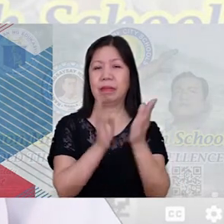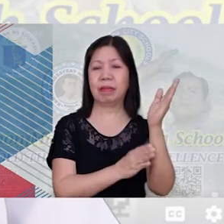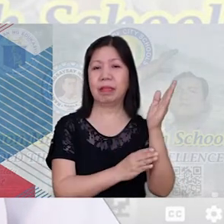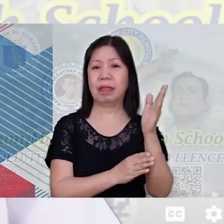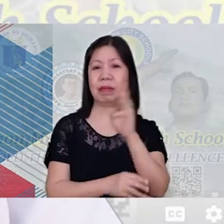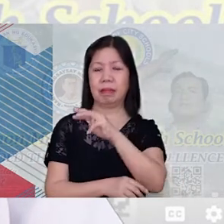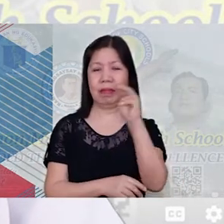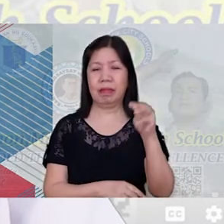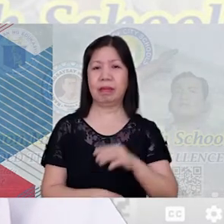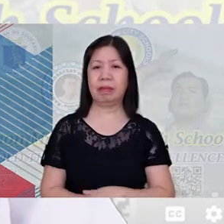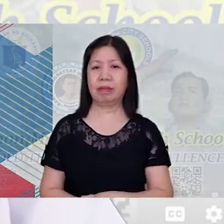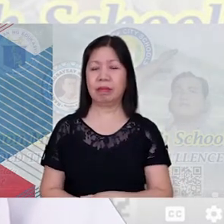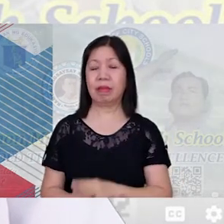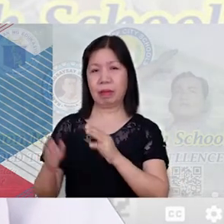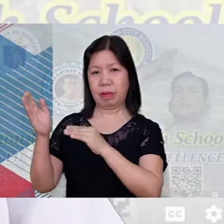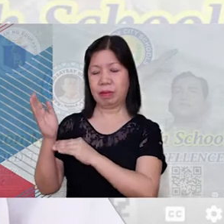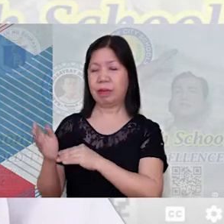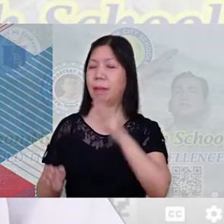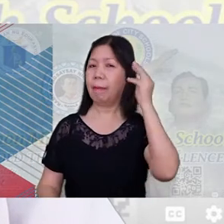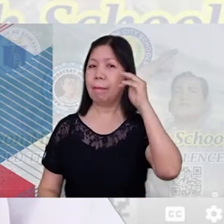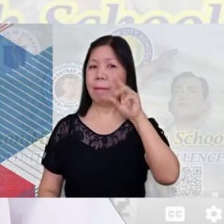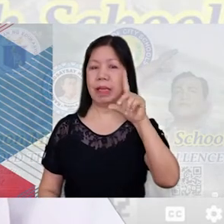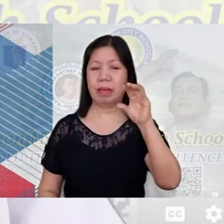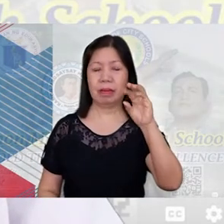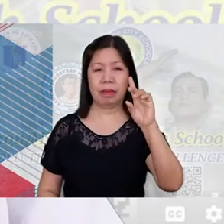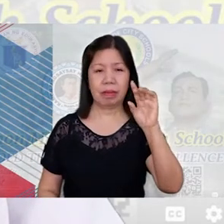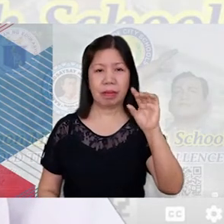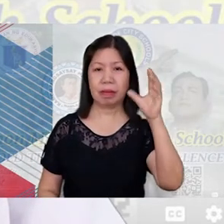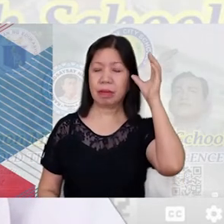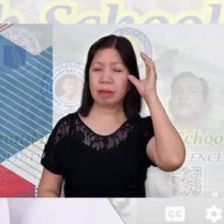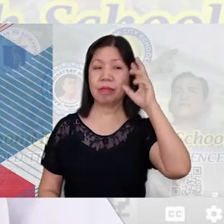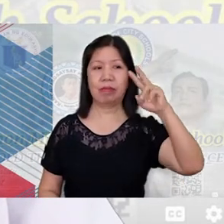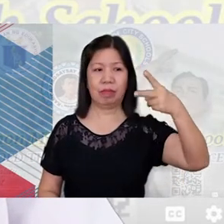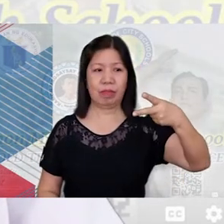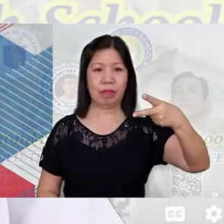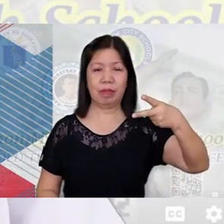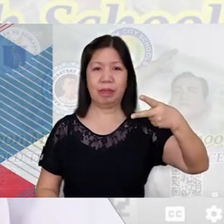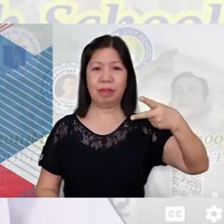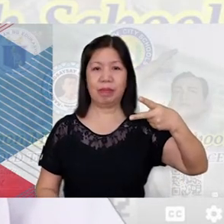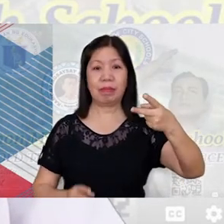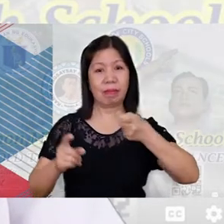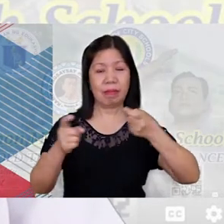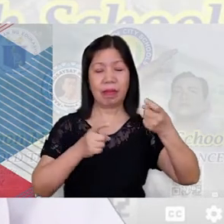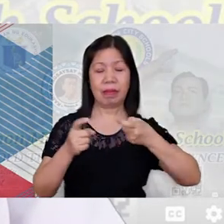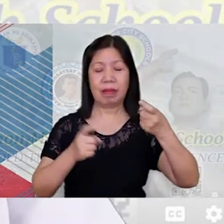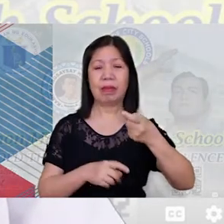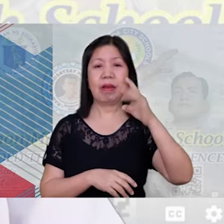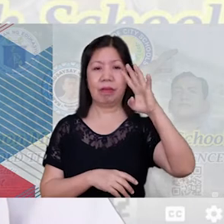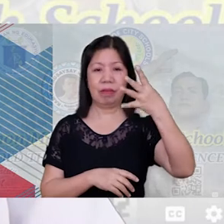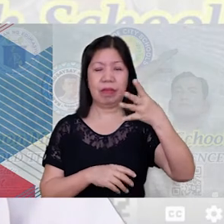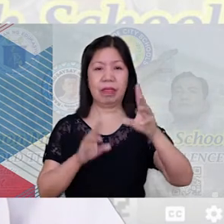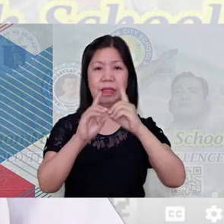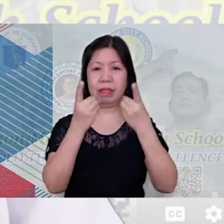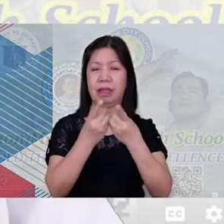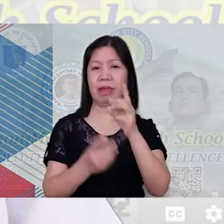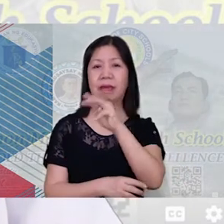lungsod. Dr. Melody Cruz, pangalawang tagapamanihala at supervisor ng ika-apat na distrito